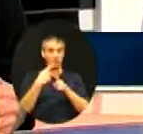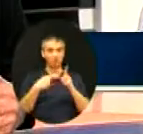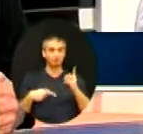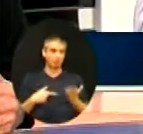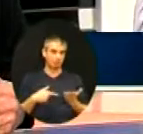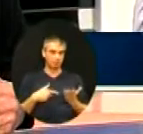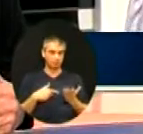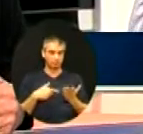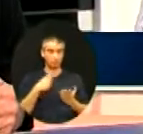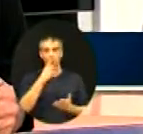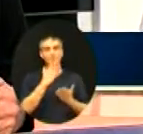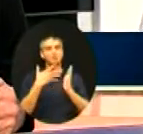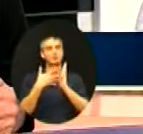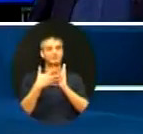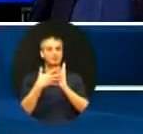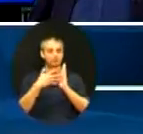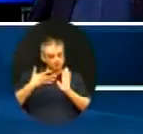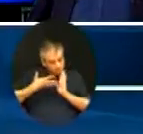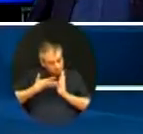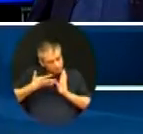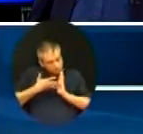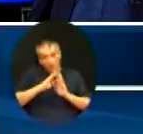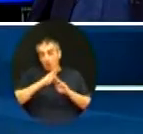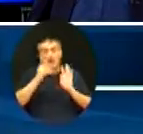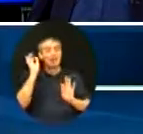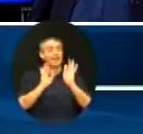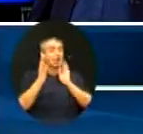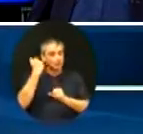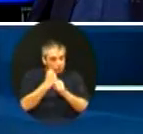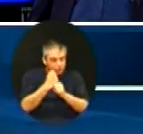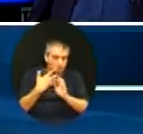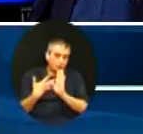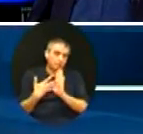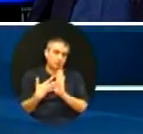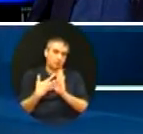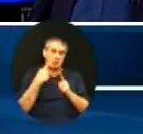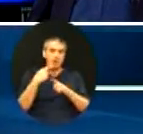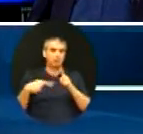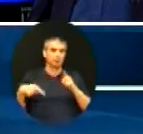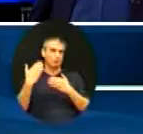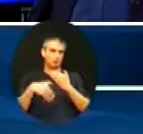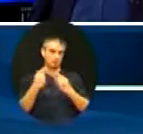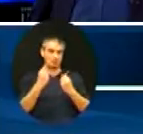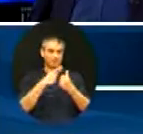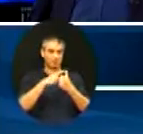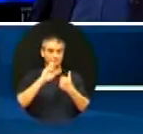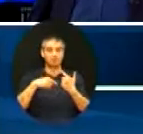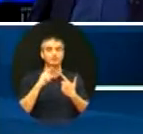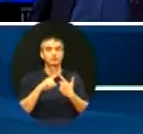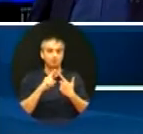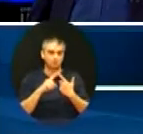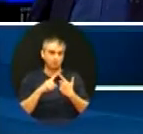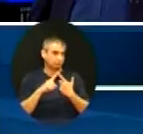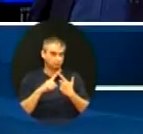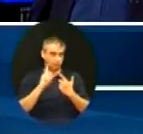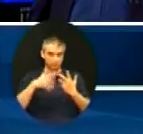האחרונה. הוא נבדק במסרק. כל הרכילות שהייתה עליו נבדקה בחצי שנה האחרונה, זה דבר אחד. דבר שני,